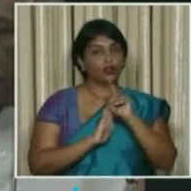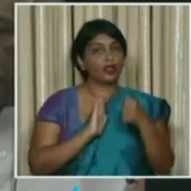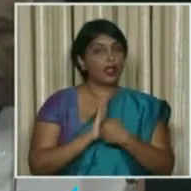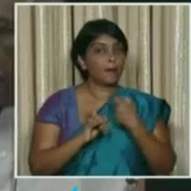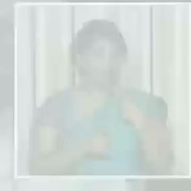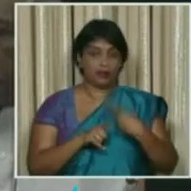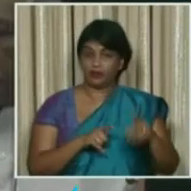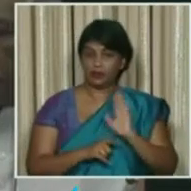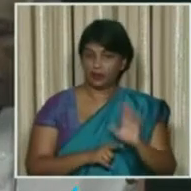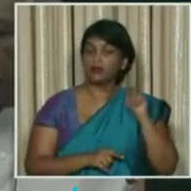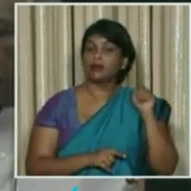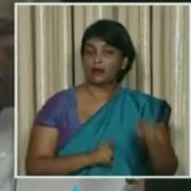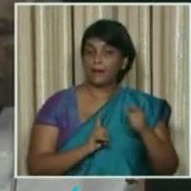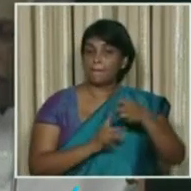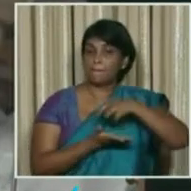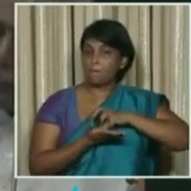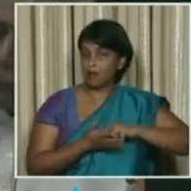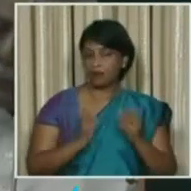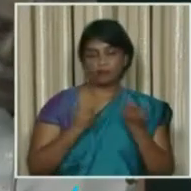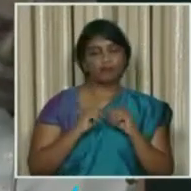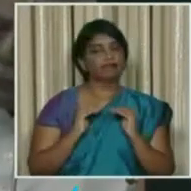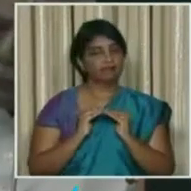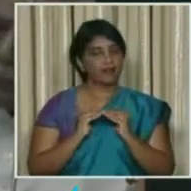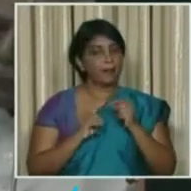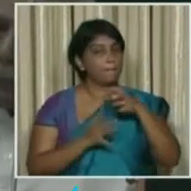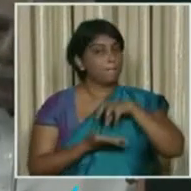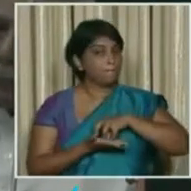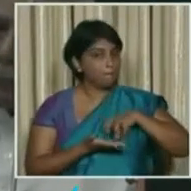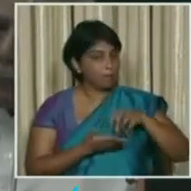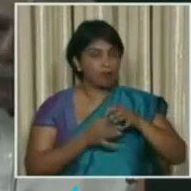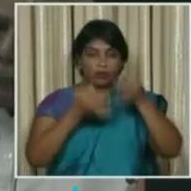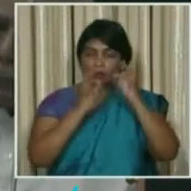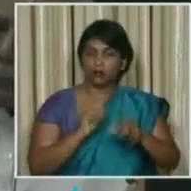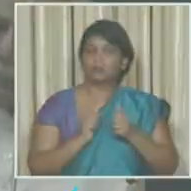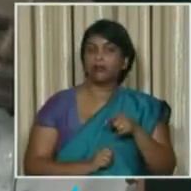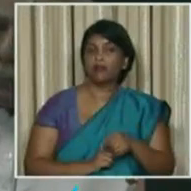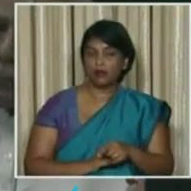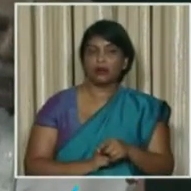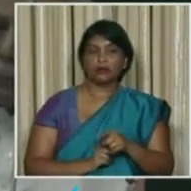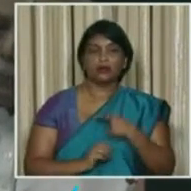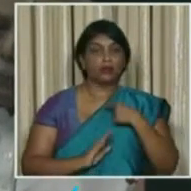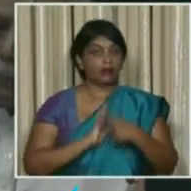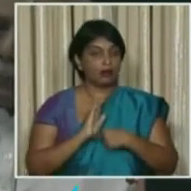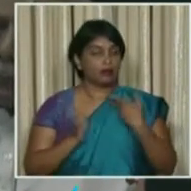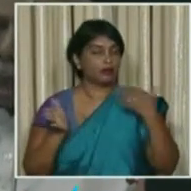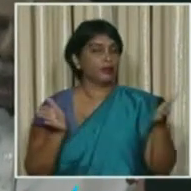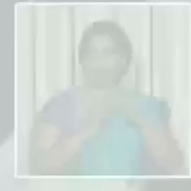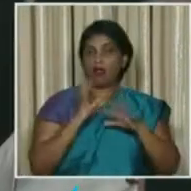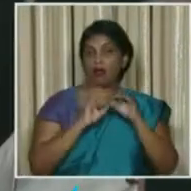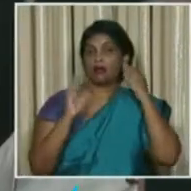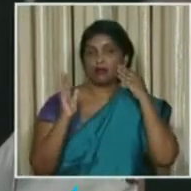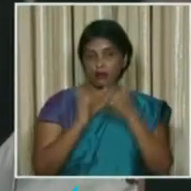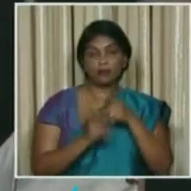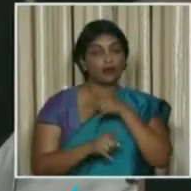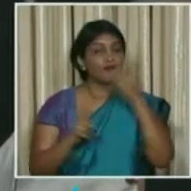පළාත්වලට පමණක් නෙවෙයි. ඒවා පළාත් නවයටම අදාළ වෙනවා. පළාත් සභා නිසිමඟකට යොමු කිරීම ජාතික එකමුතුභාවය ආරක්ෂා වෙනවා.